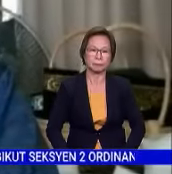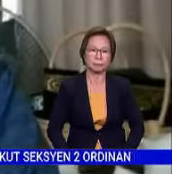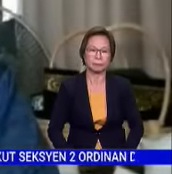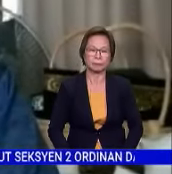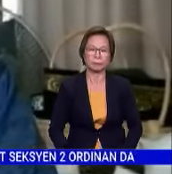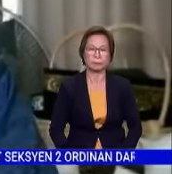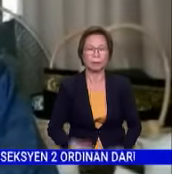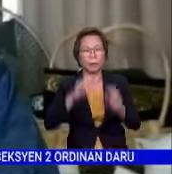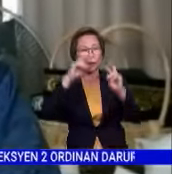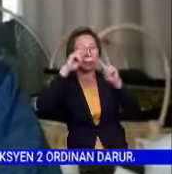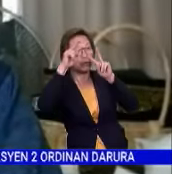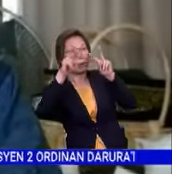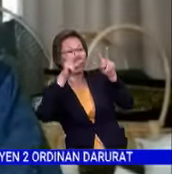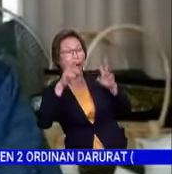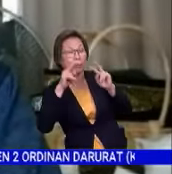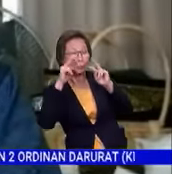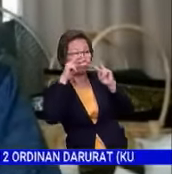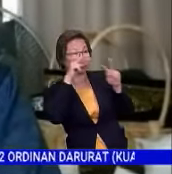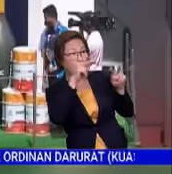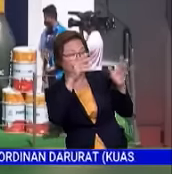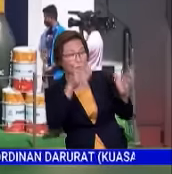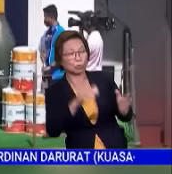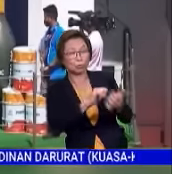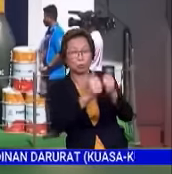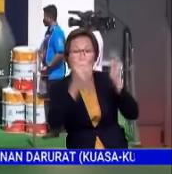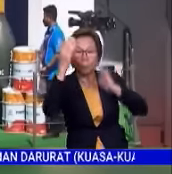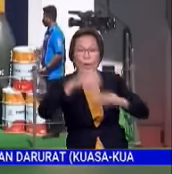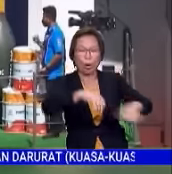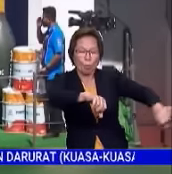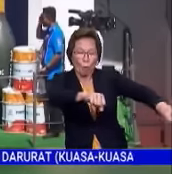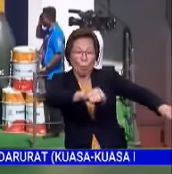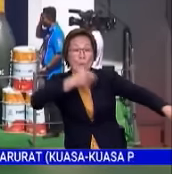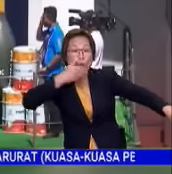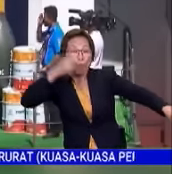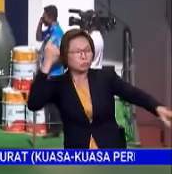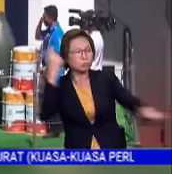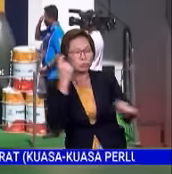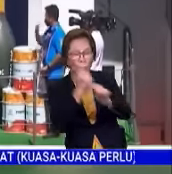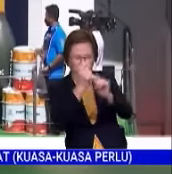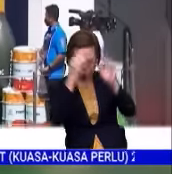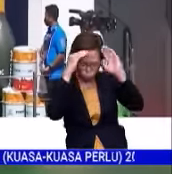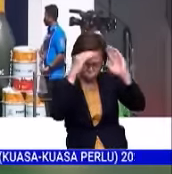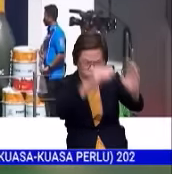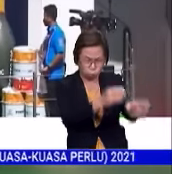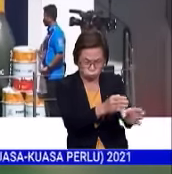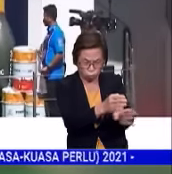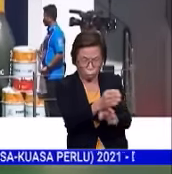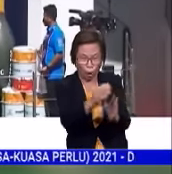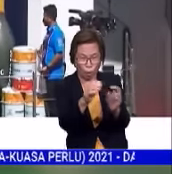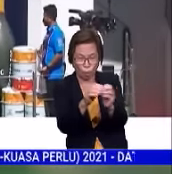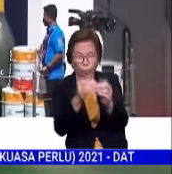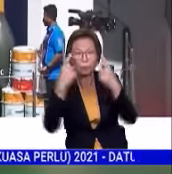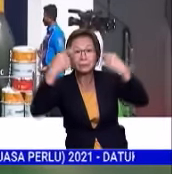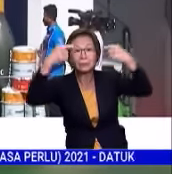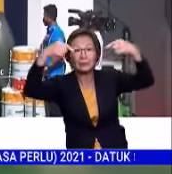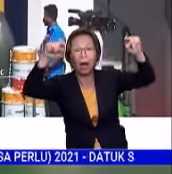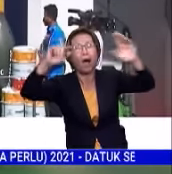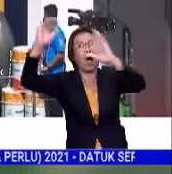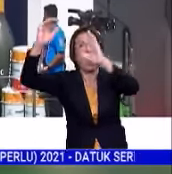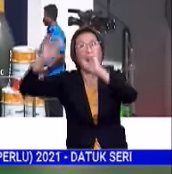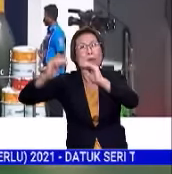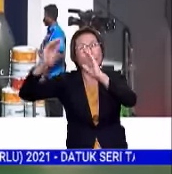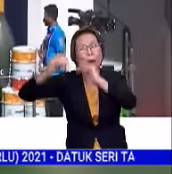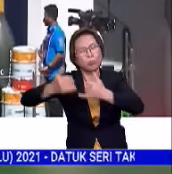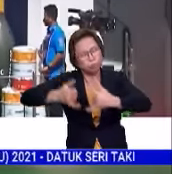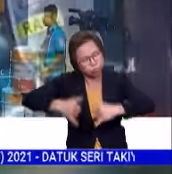Bagi pemerhati sukan tanah air Dr. Pekan Ramli, pelumba muda itu perlu kekal fokus demi kerjaya yang lebih cemerlang. Beliau berharap